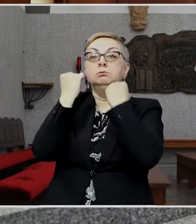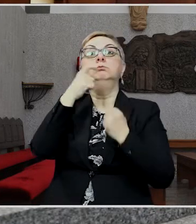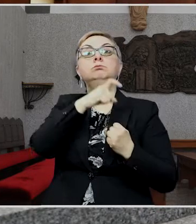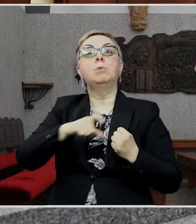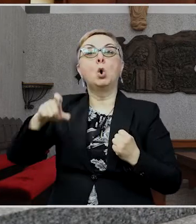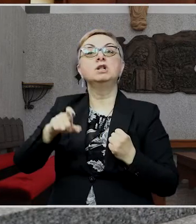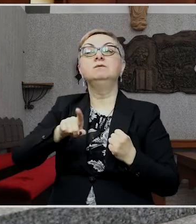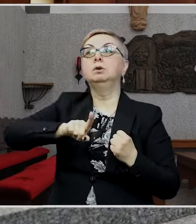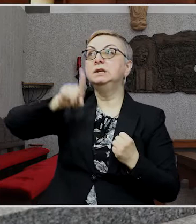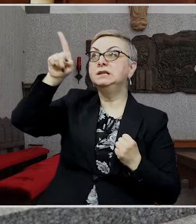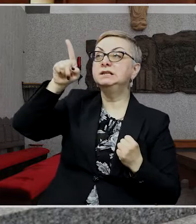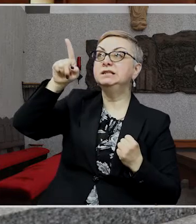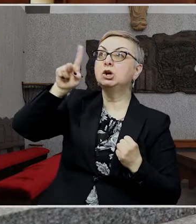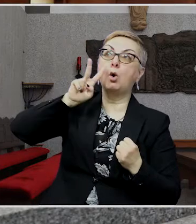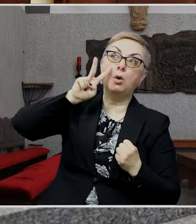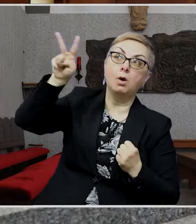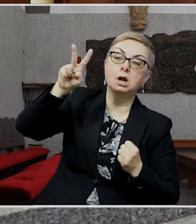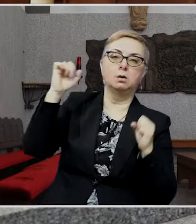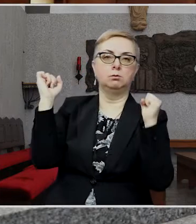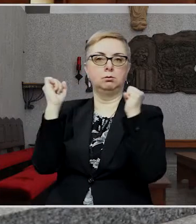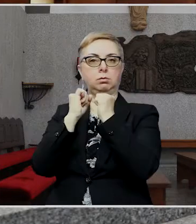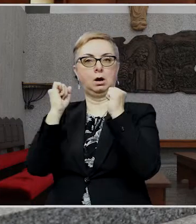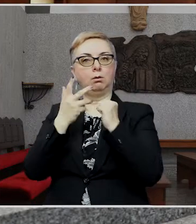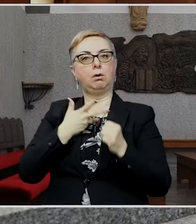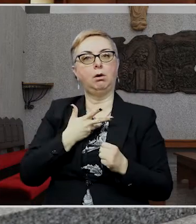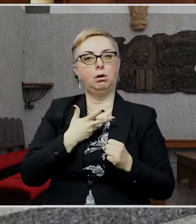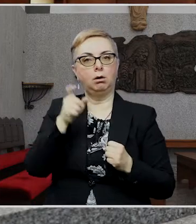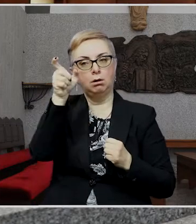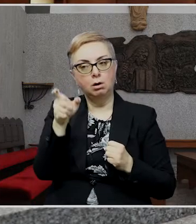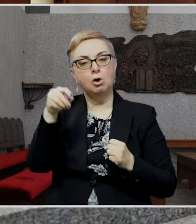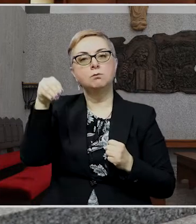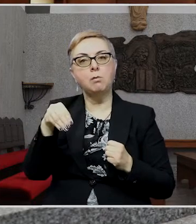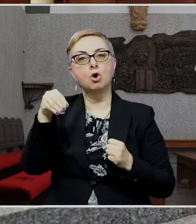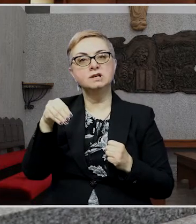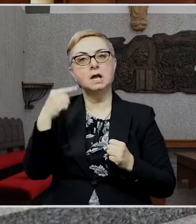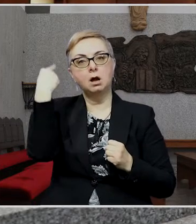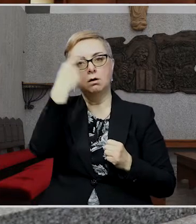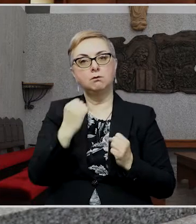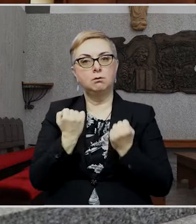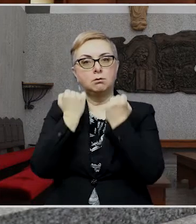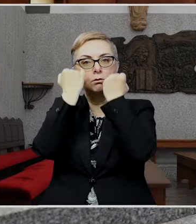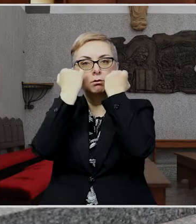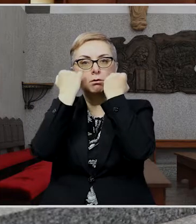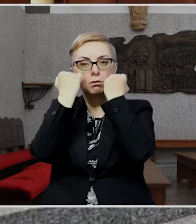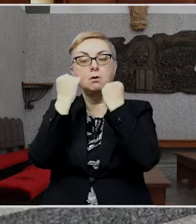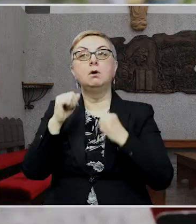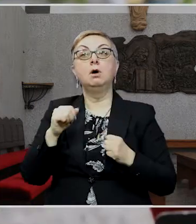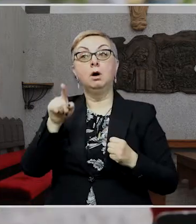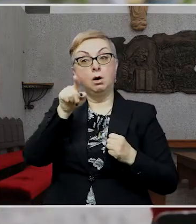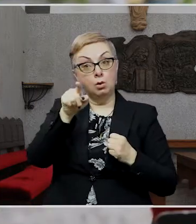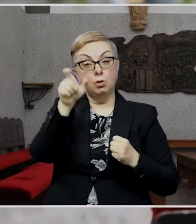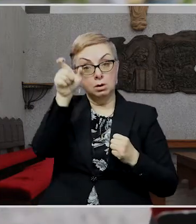aveva paura di guardare verso dio mosè si copre il volto ha